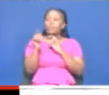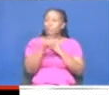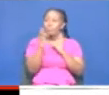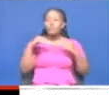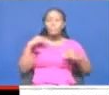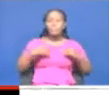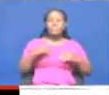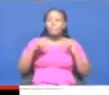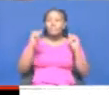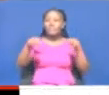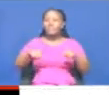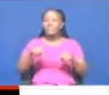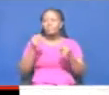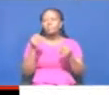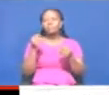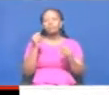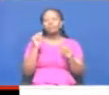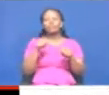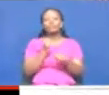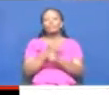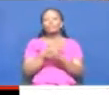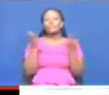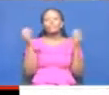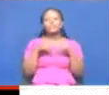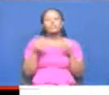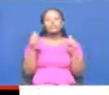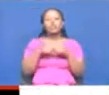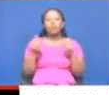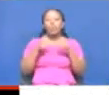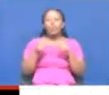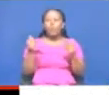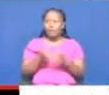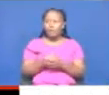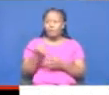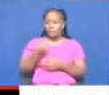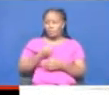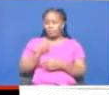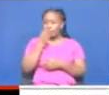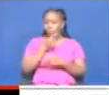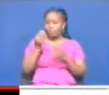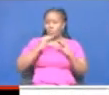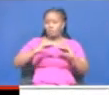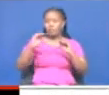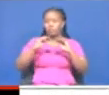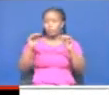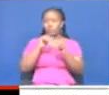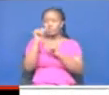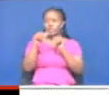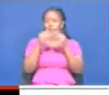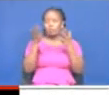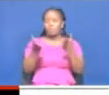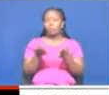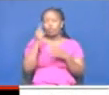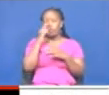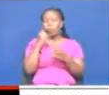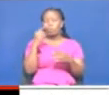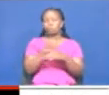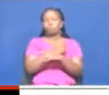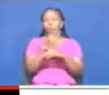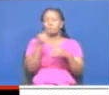or you can do things well. Tabitha Wamboi, anayefunza somo la masuala ya nyumbani na muziki, anasema wanafunzi